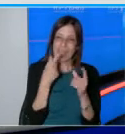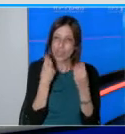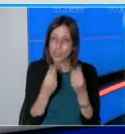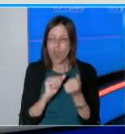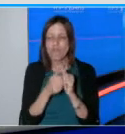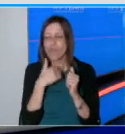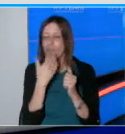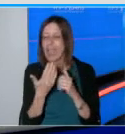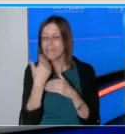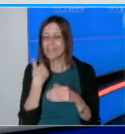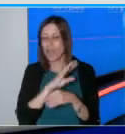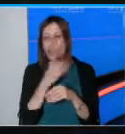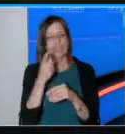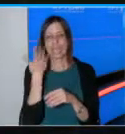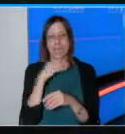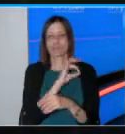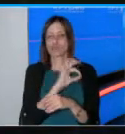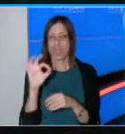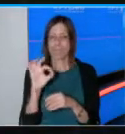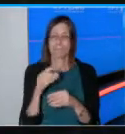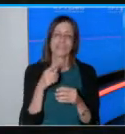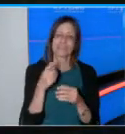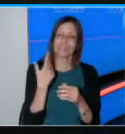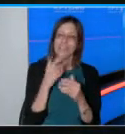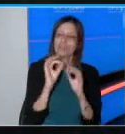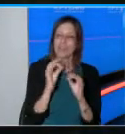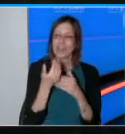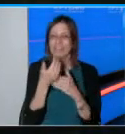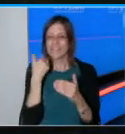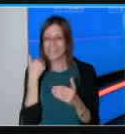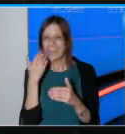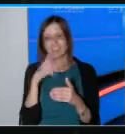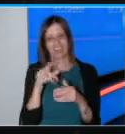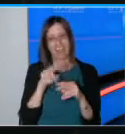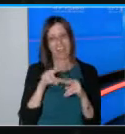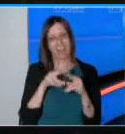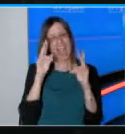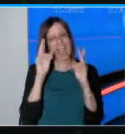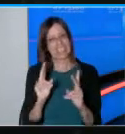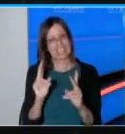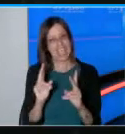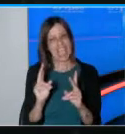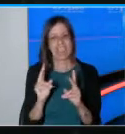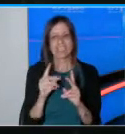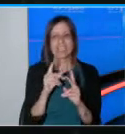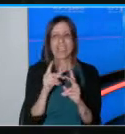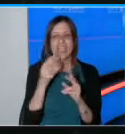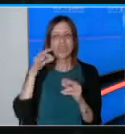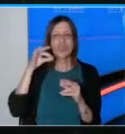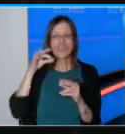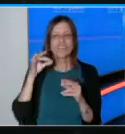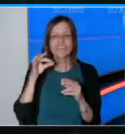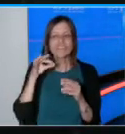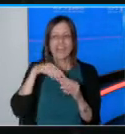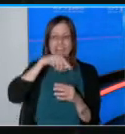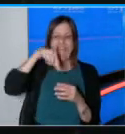היה מושלם. כן? זה היה מושלם. כי זה בדיוק, את יודעת, לפני, ואז הייתה עצירה כזאת. כן, זה היה כזה, זה הדובדבן